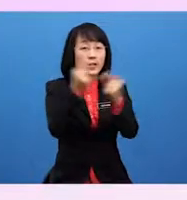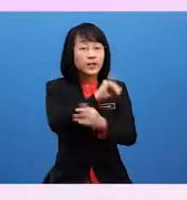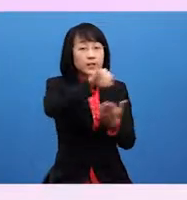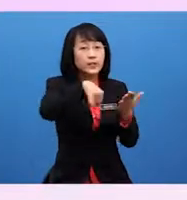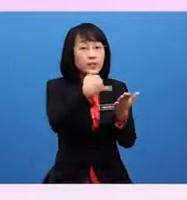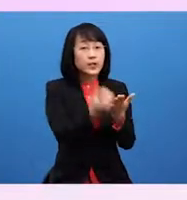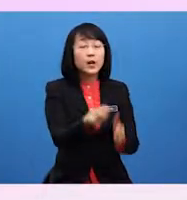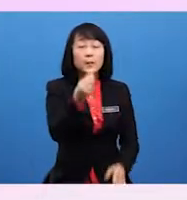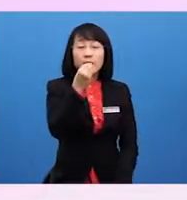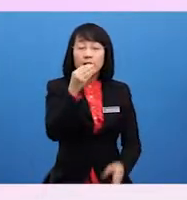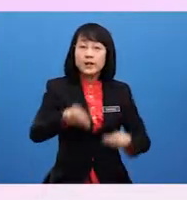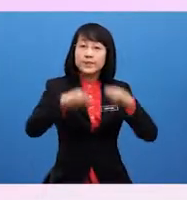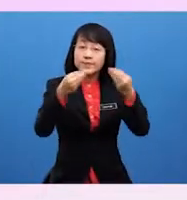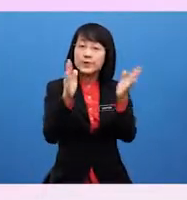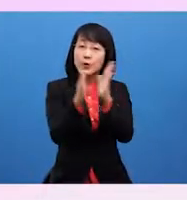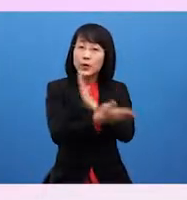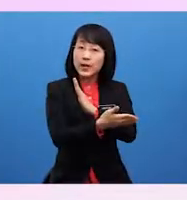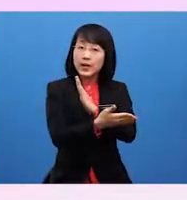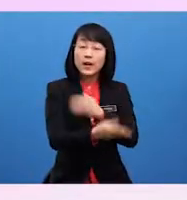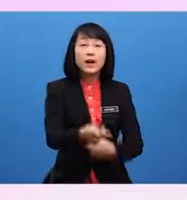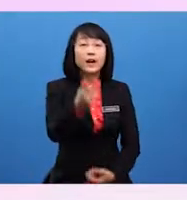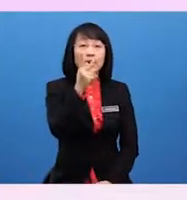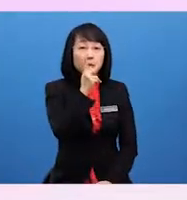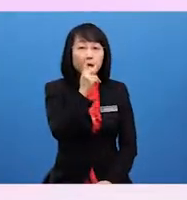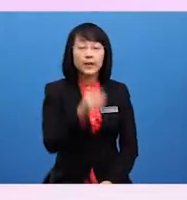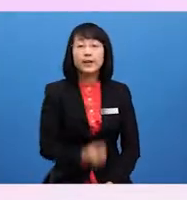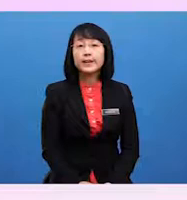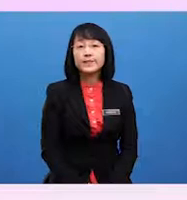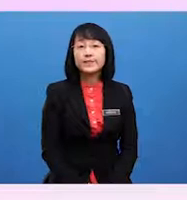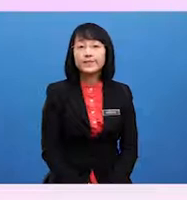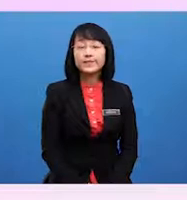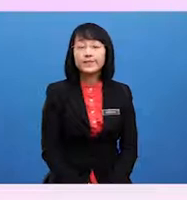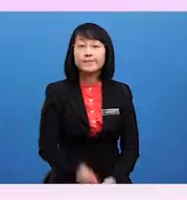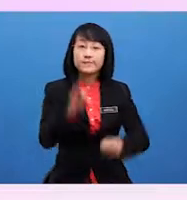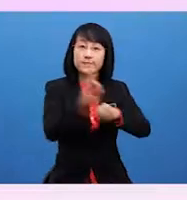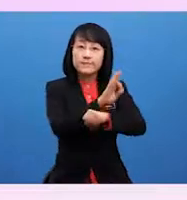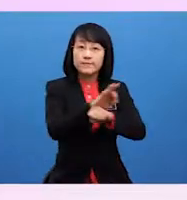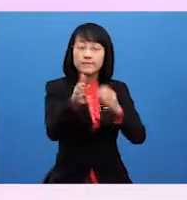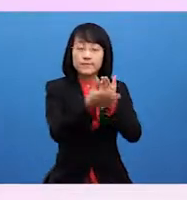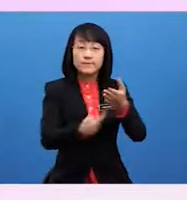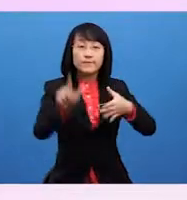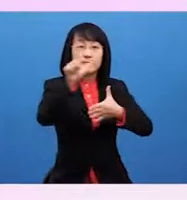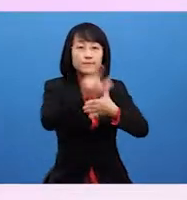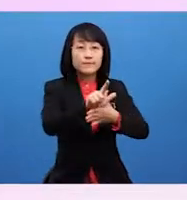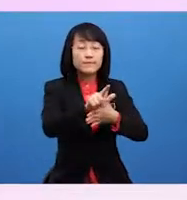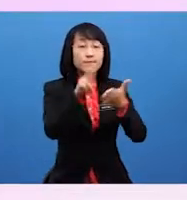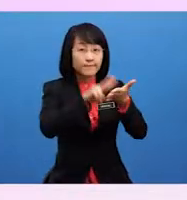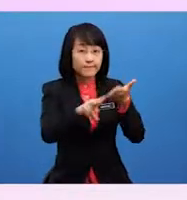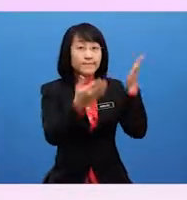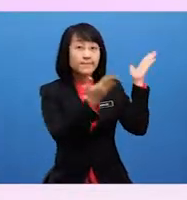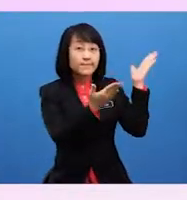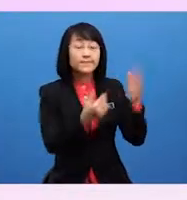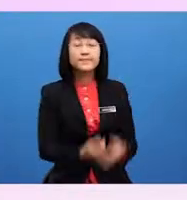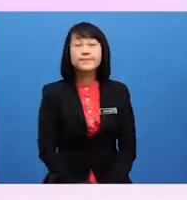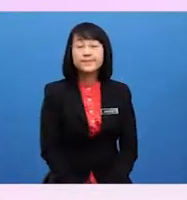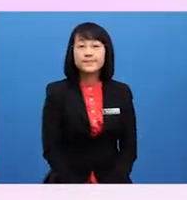karbohidrat. Lemak berfungsi melindungi organ badan seperti jantung dan ginjal. Selain